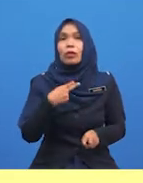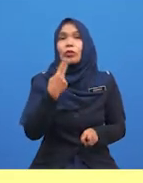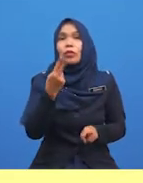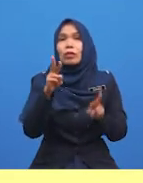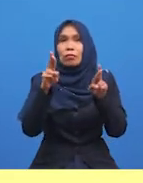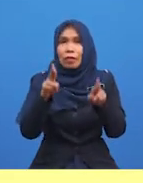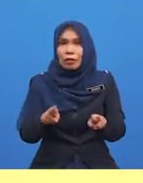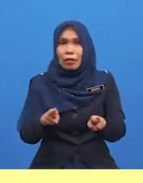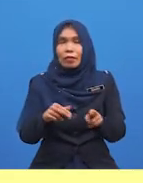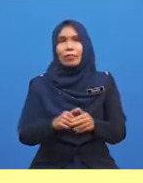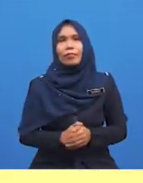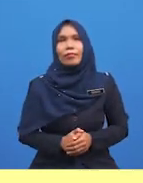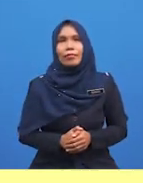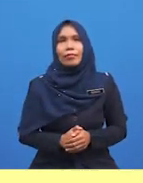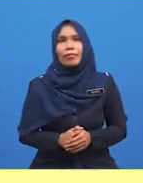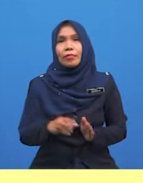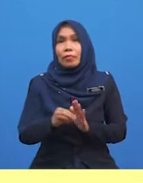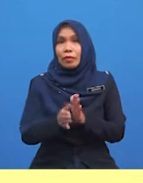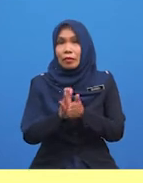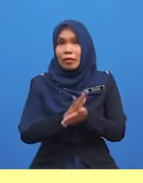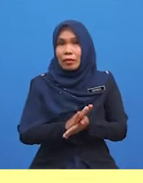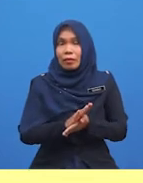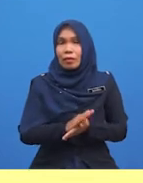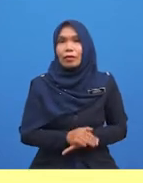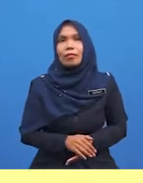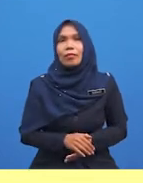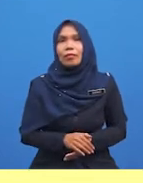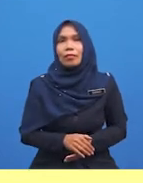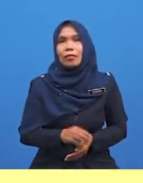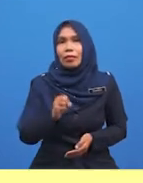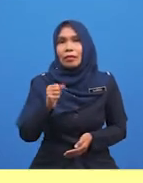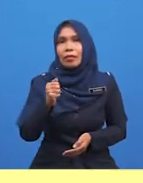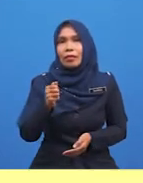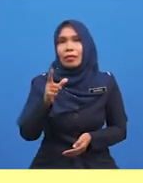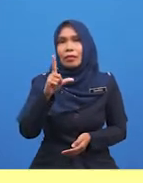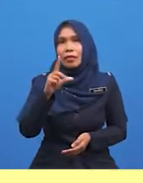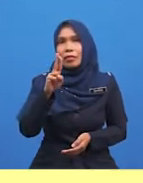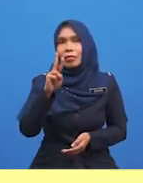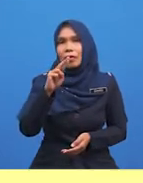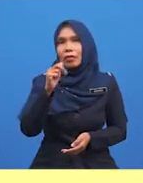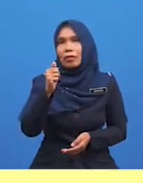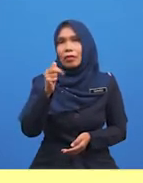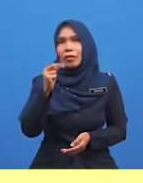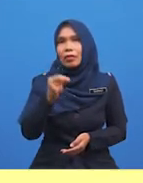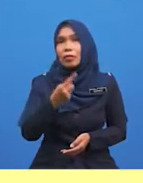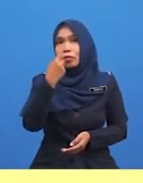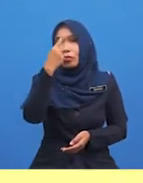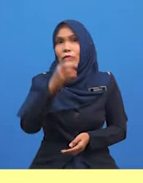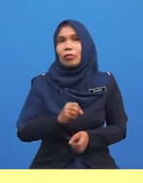rakyat. Menjadi saluran untuk menyampaikan suara rakyat di